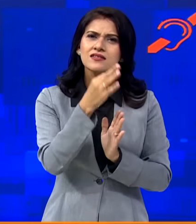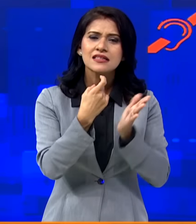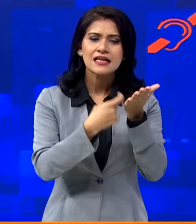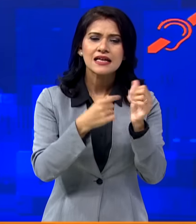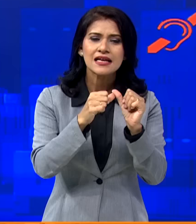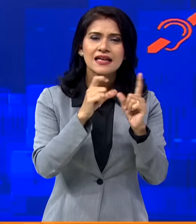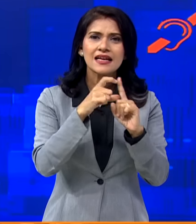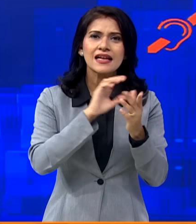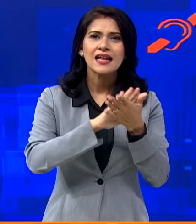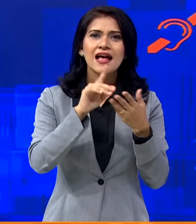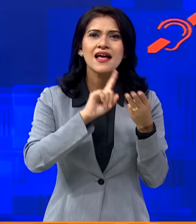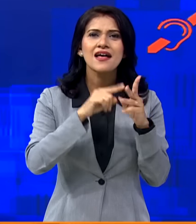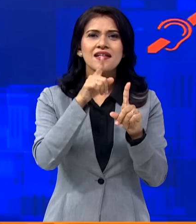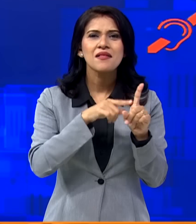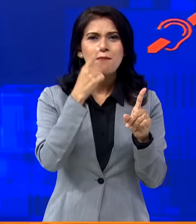आपने